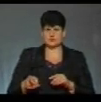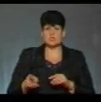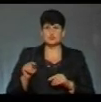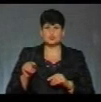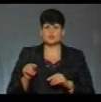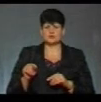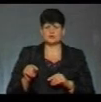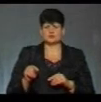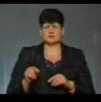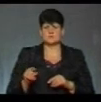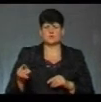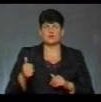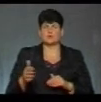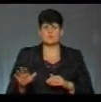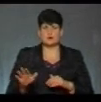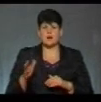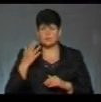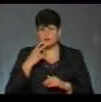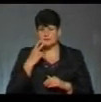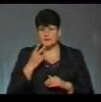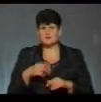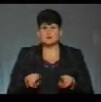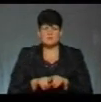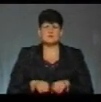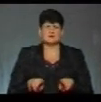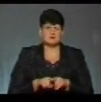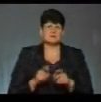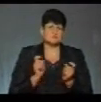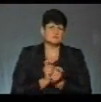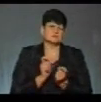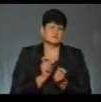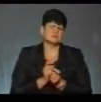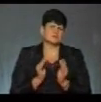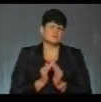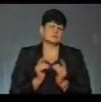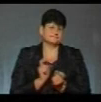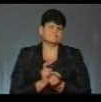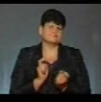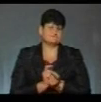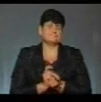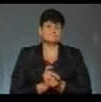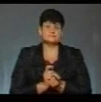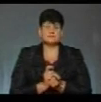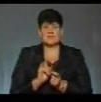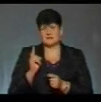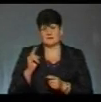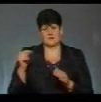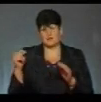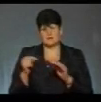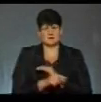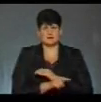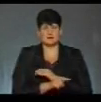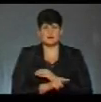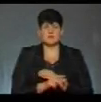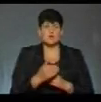не шукаєш. Так? А коли вони бачать, що постійно між батьками конфлікт, дитина тікає, тому що